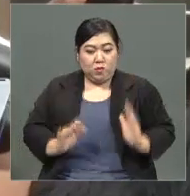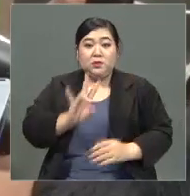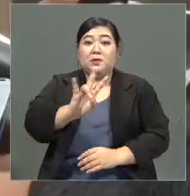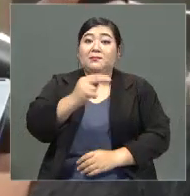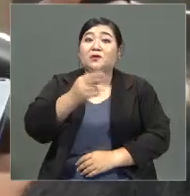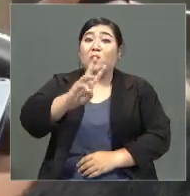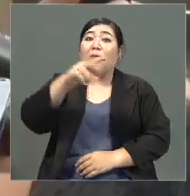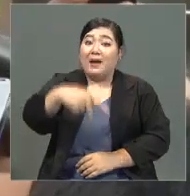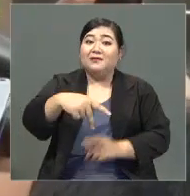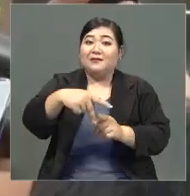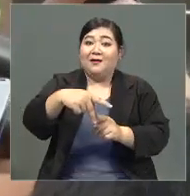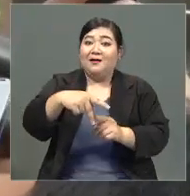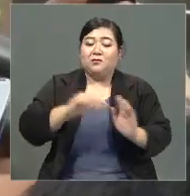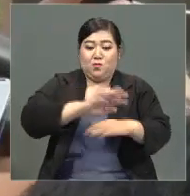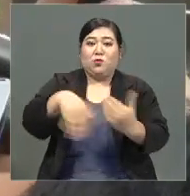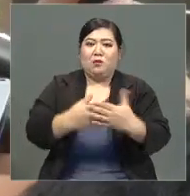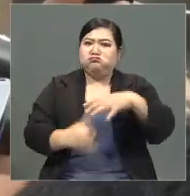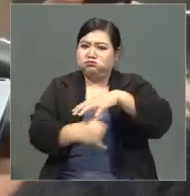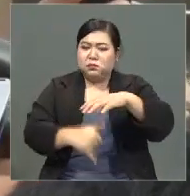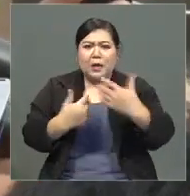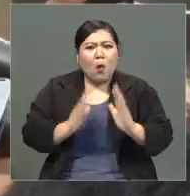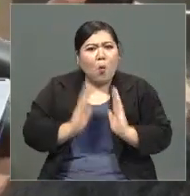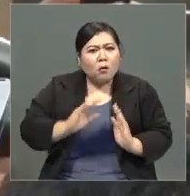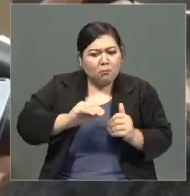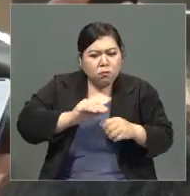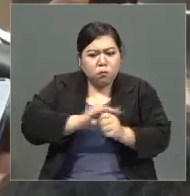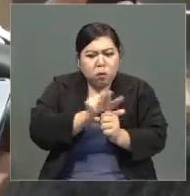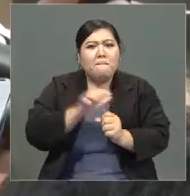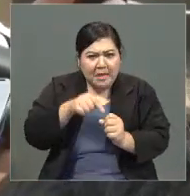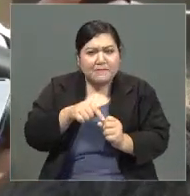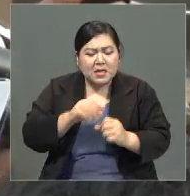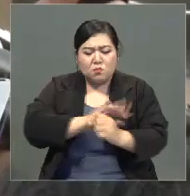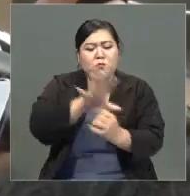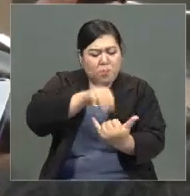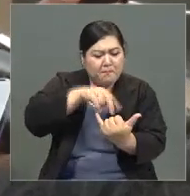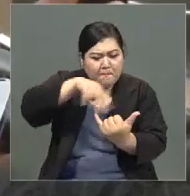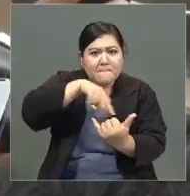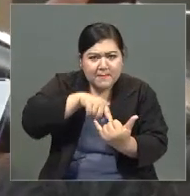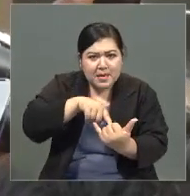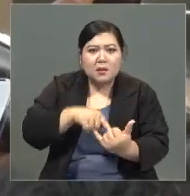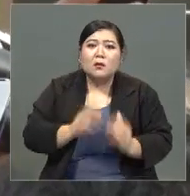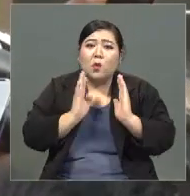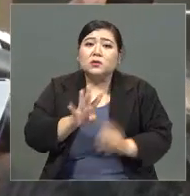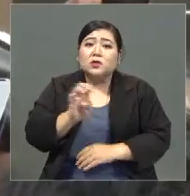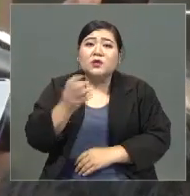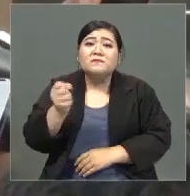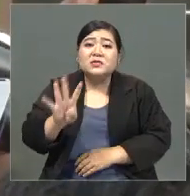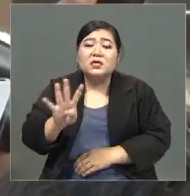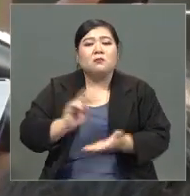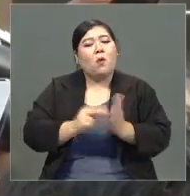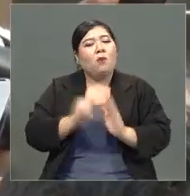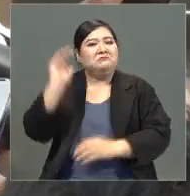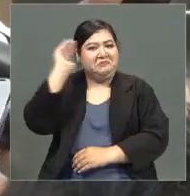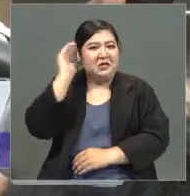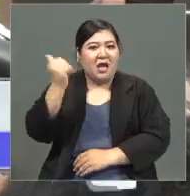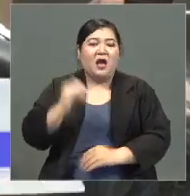76,000 คนนะครับและมีผู้ติดเชื้อแค่440คนนะครับเพราะฉะนั้นเป็นสถิติที่เชื่อถือได้ว่ามาตรการสเ